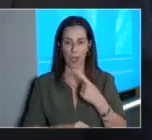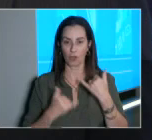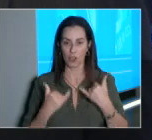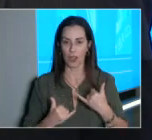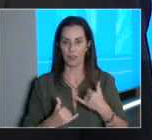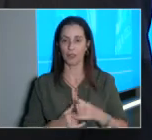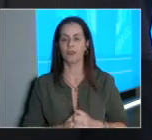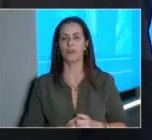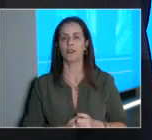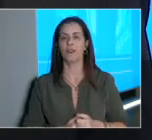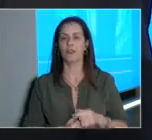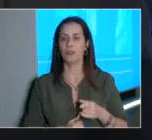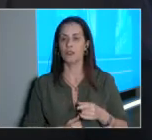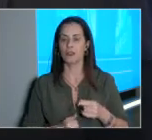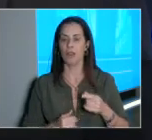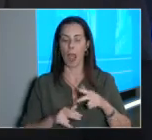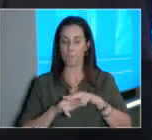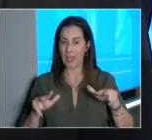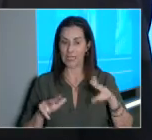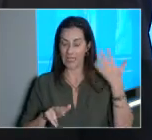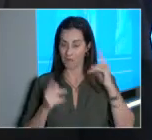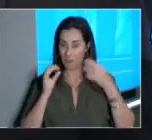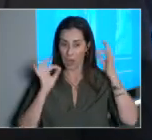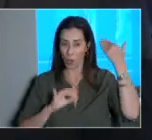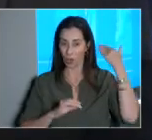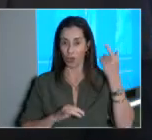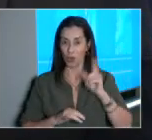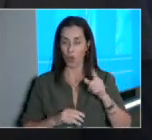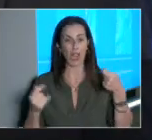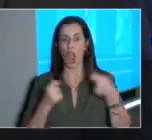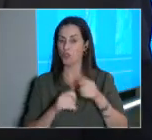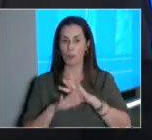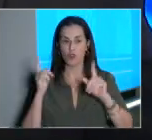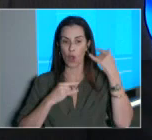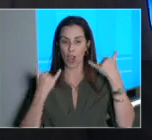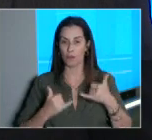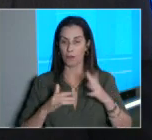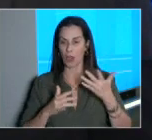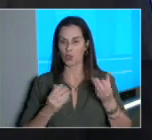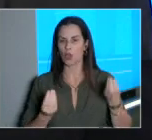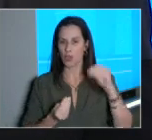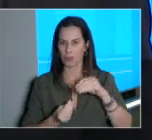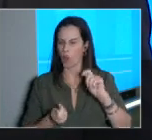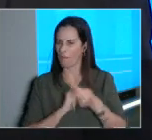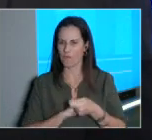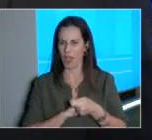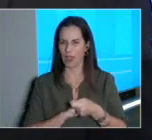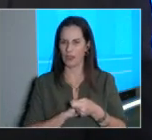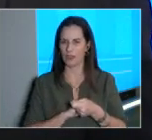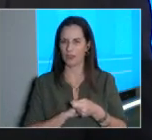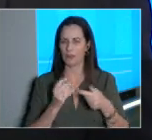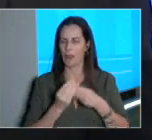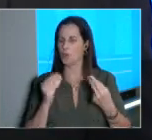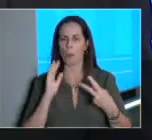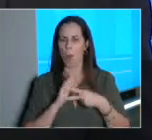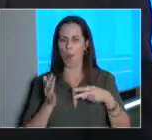עכשיו בשנייה שהייתה לנו על זה שהסכם הסטטוס קוו המקורי לא בכלל לא קשור למה שקורה היום ומה שנוסף עליו, והוא הפך להיות מין קרדום